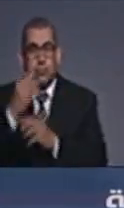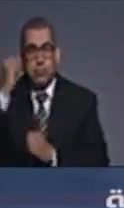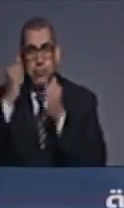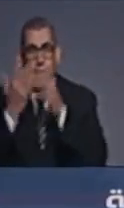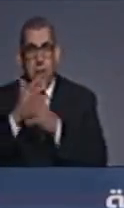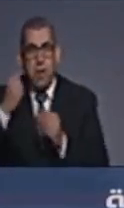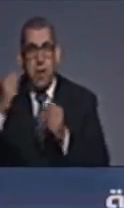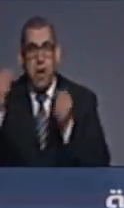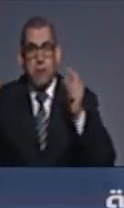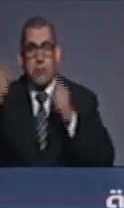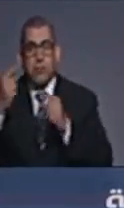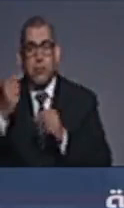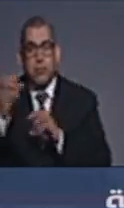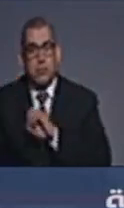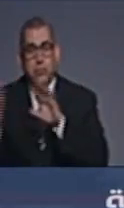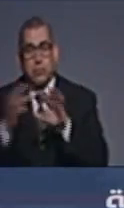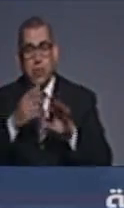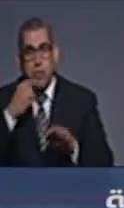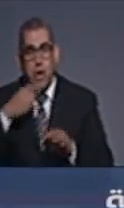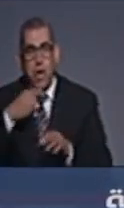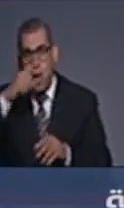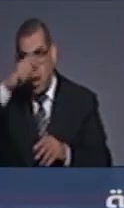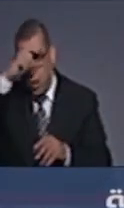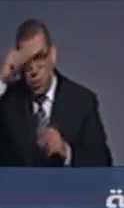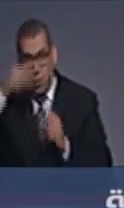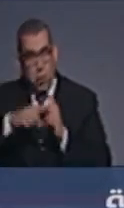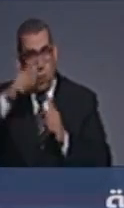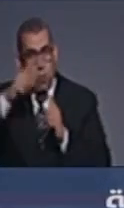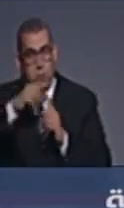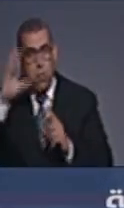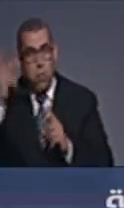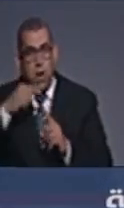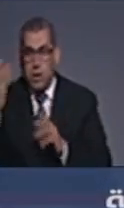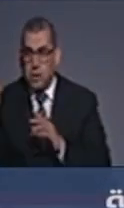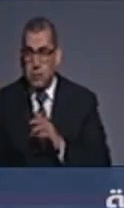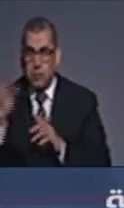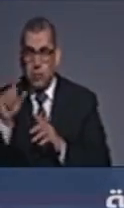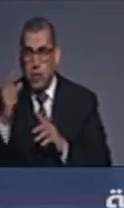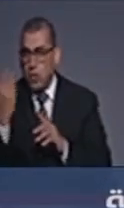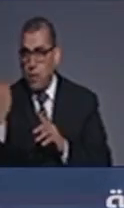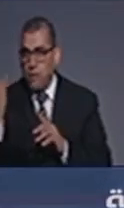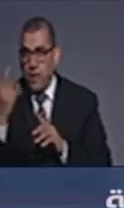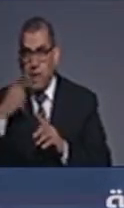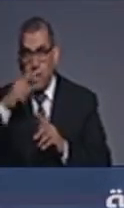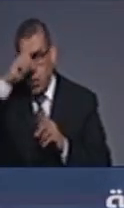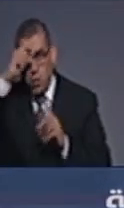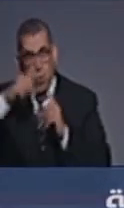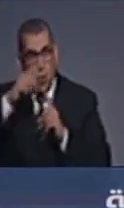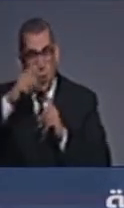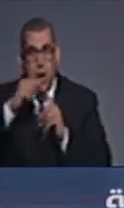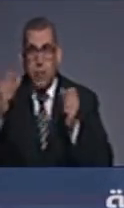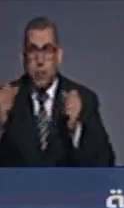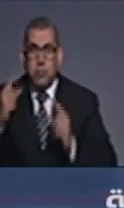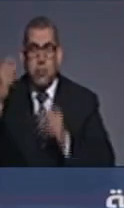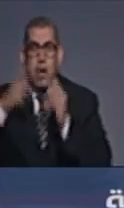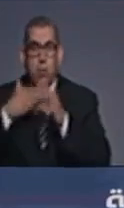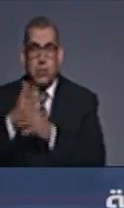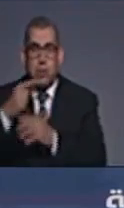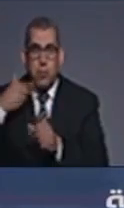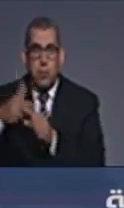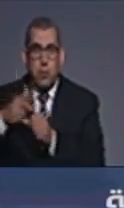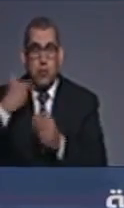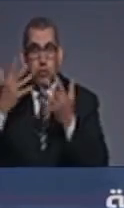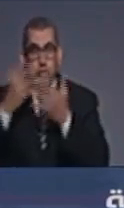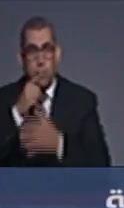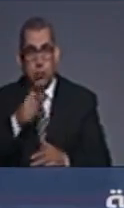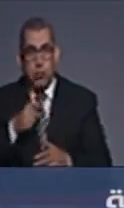ظروف درجة الحرارة المرتفعة اللي مرت علينا خلال الايام اللي فاتت، ويمكن برضو هتبقى معنا شوية كده.